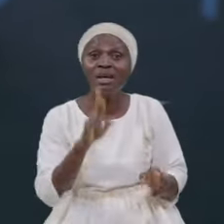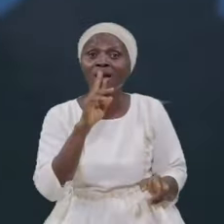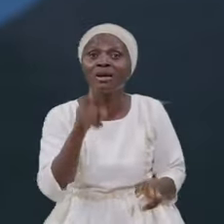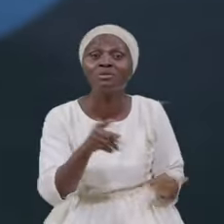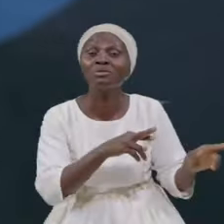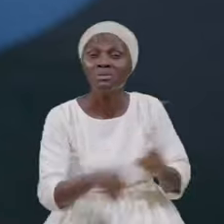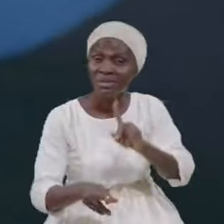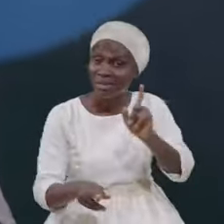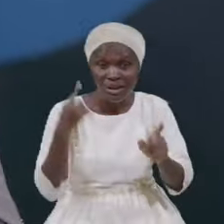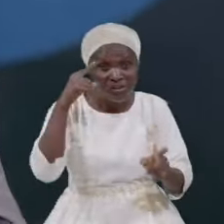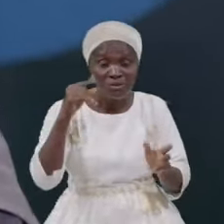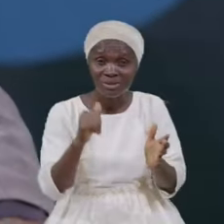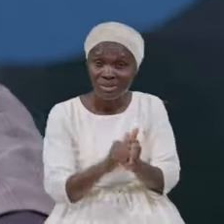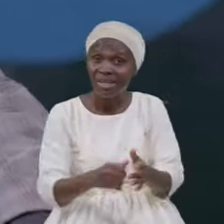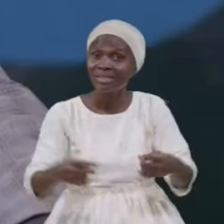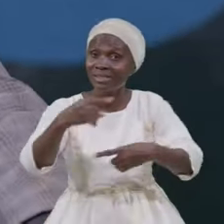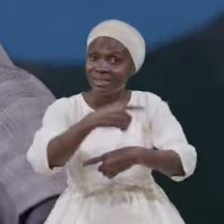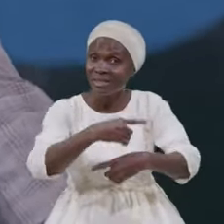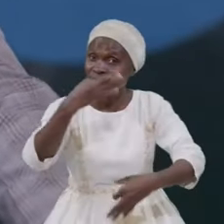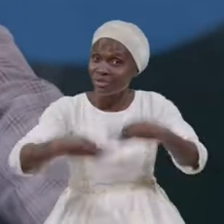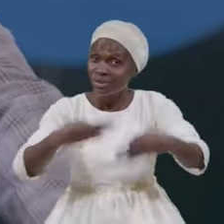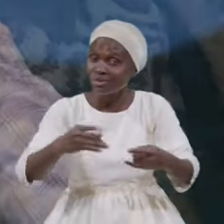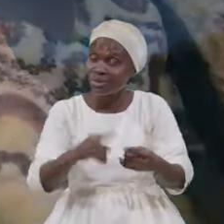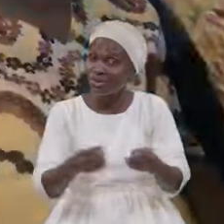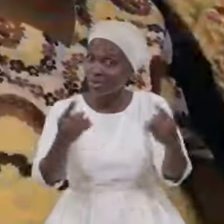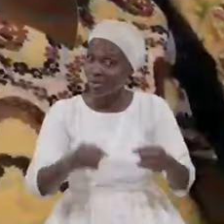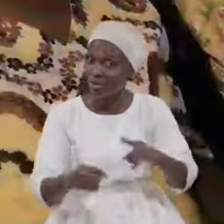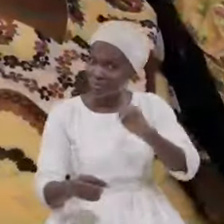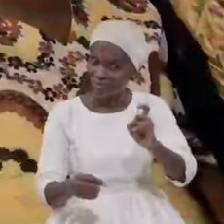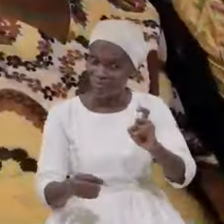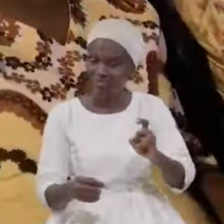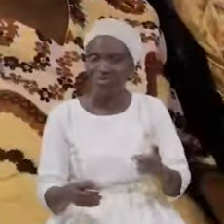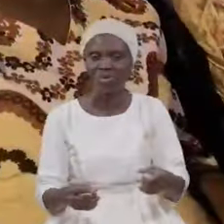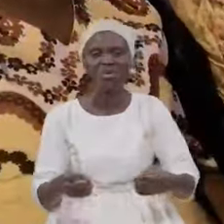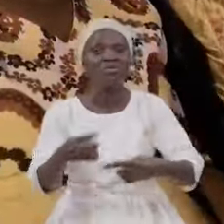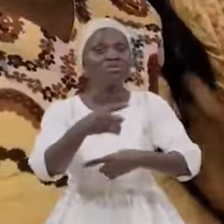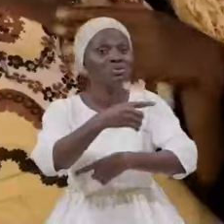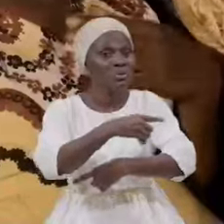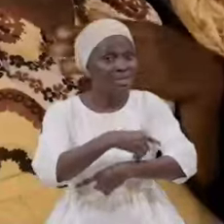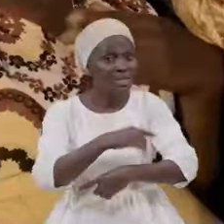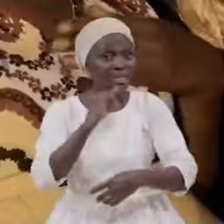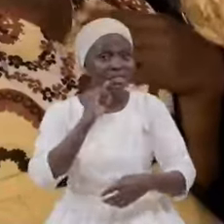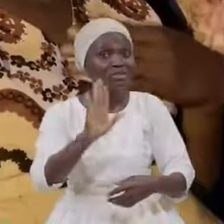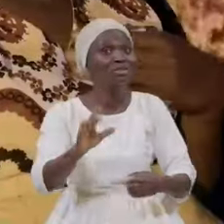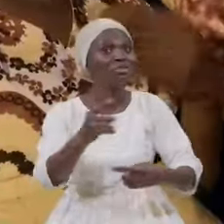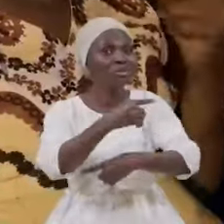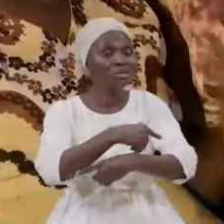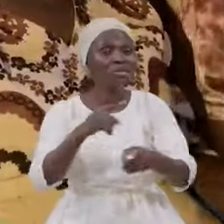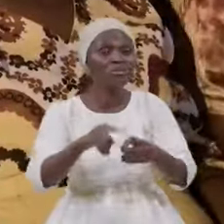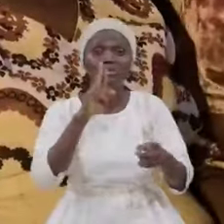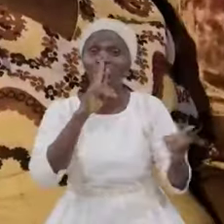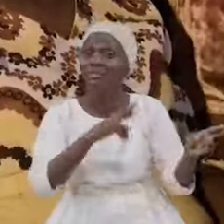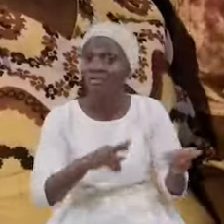du jugement? Aujourd'hui, c'est ton jour et tu seras prêt. Je serai prêt.